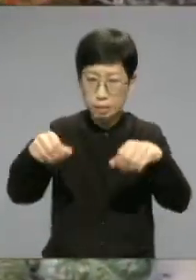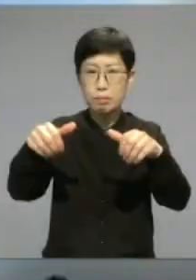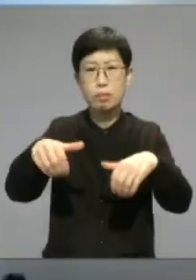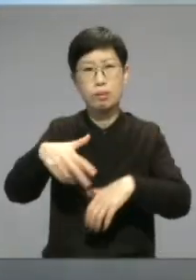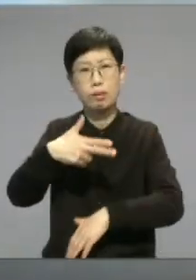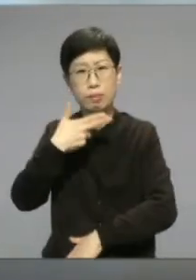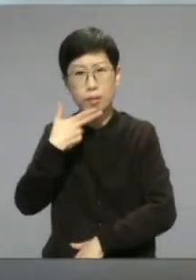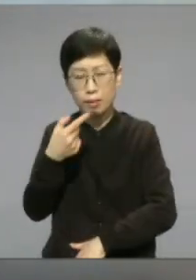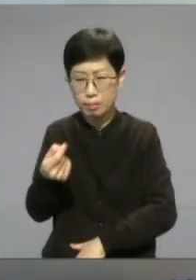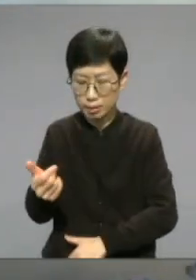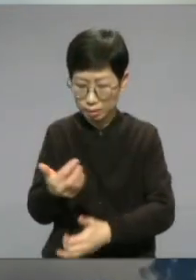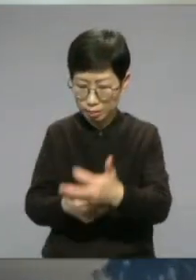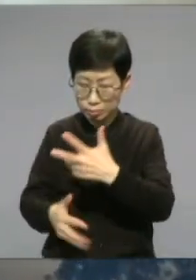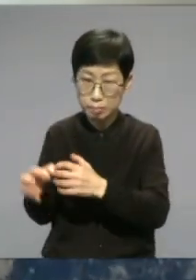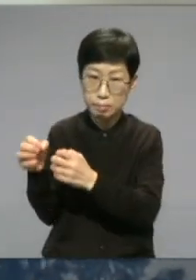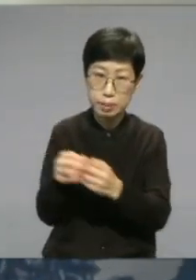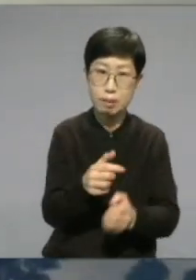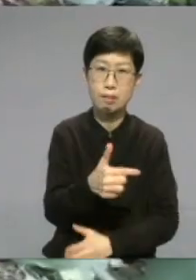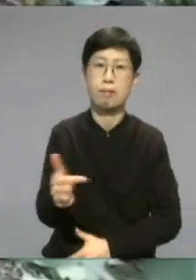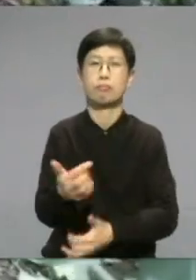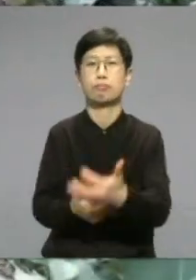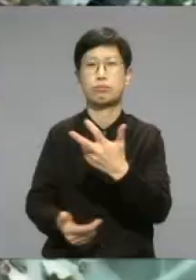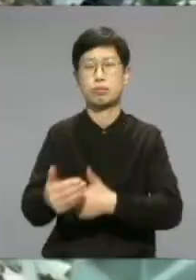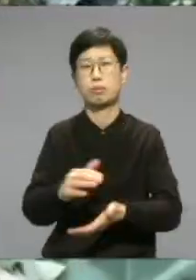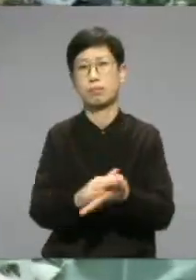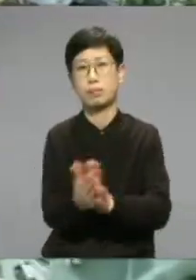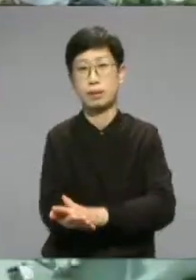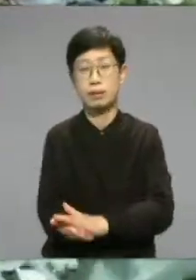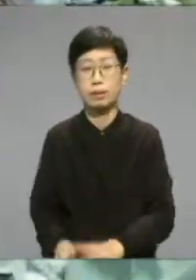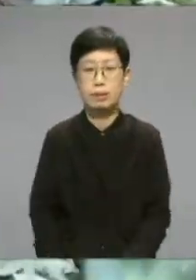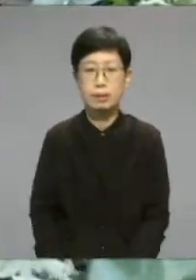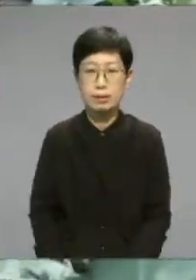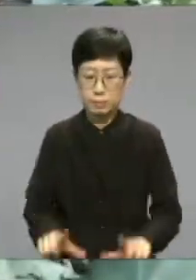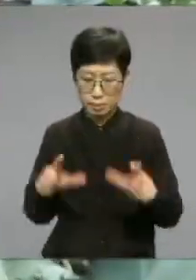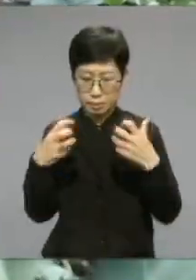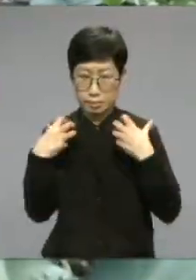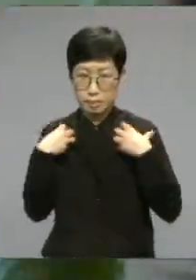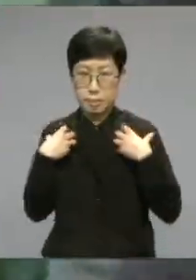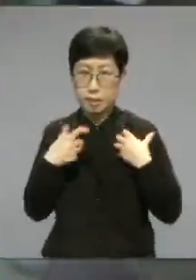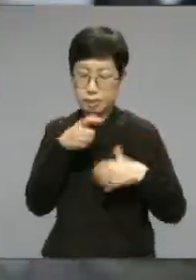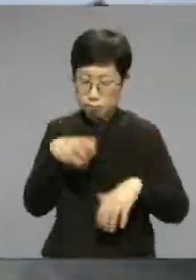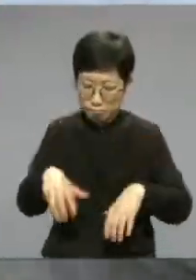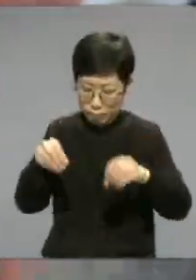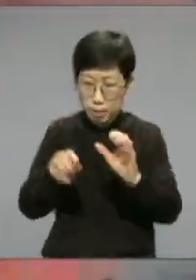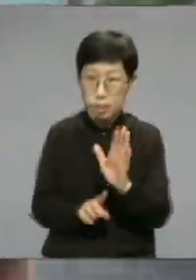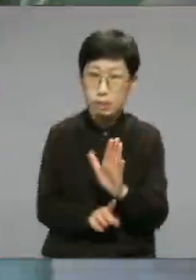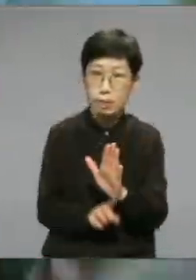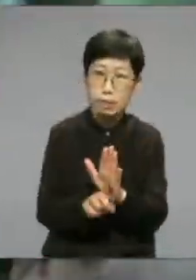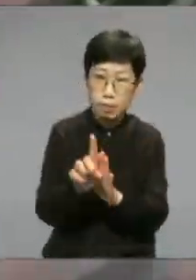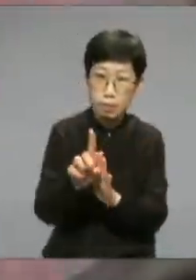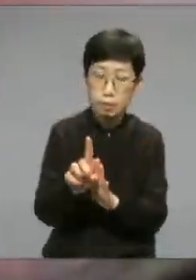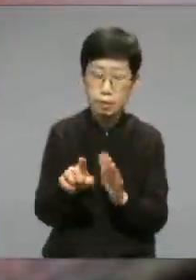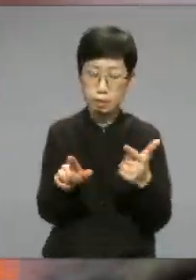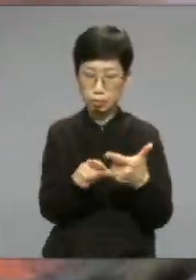작은 불씨도 큰 불이 되고 있다는 것. 콜롬비아 기상청은 기록적인 가뭄과 고온 현상이